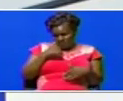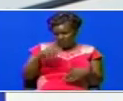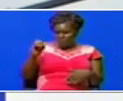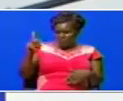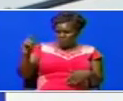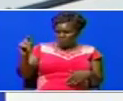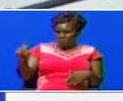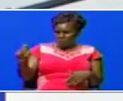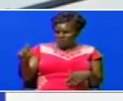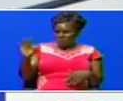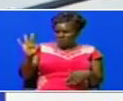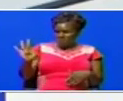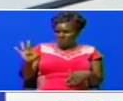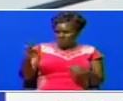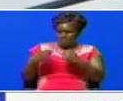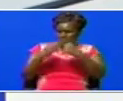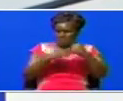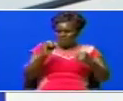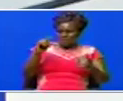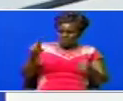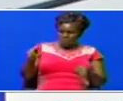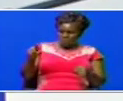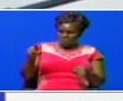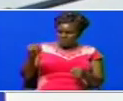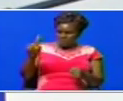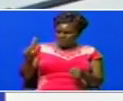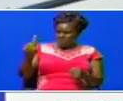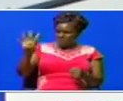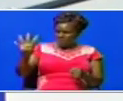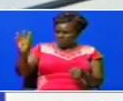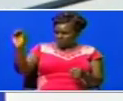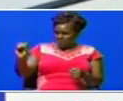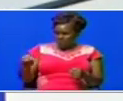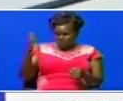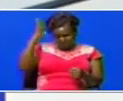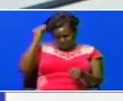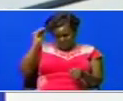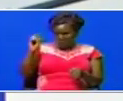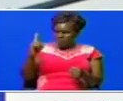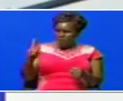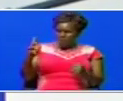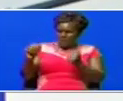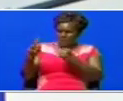351,087 registered voters. John Ekuru Okot, 388, 0.14%. Mohamed Dida, 190,